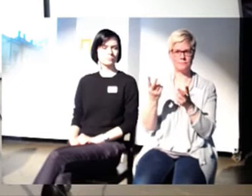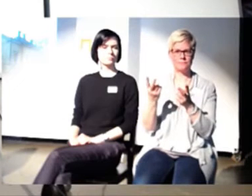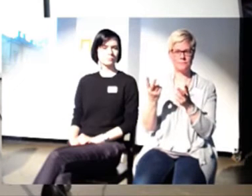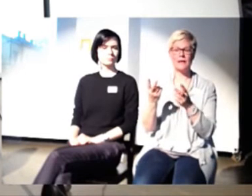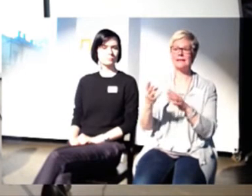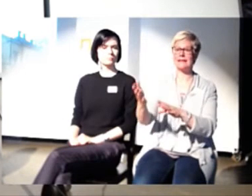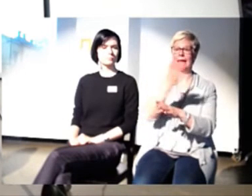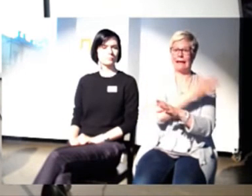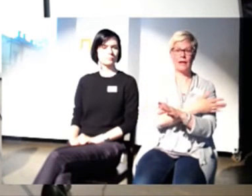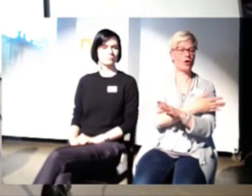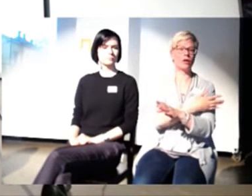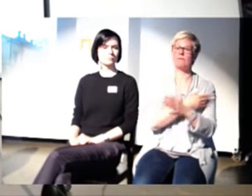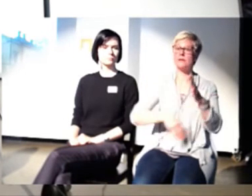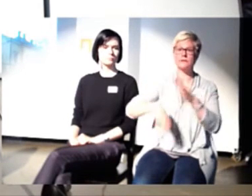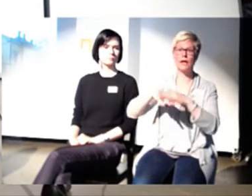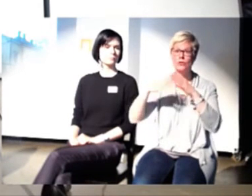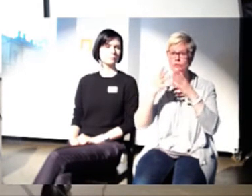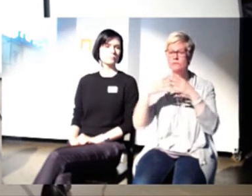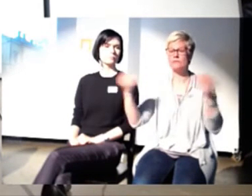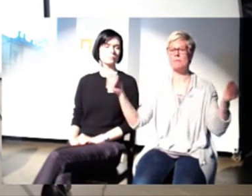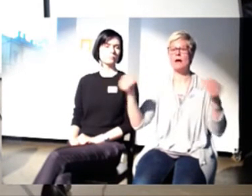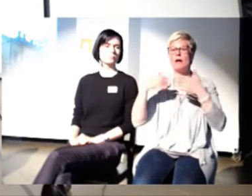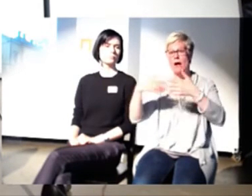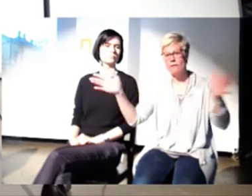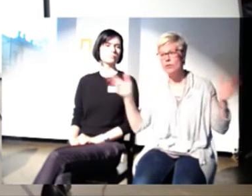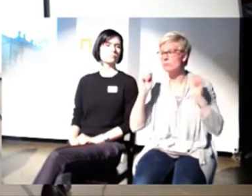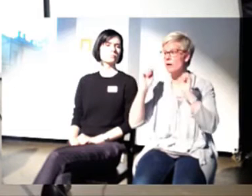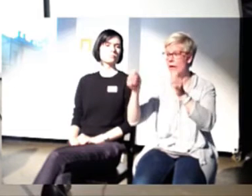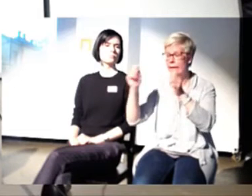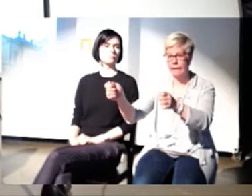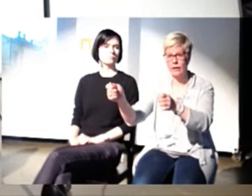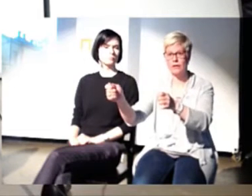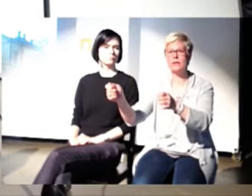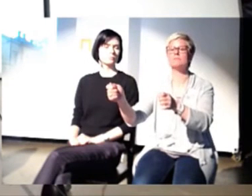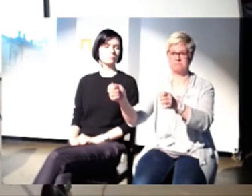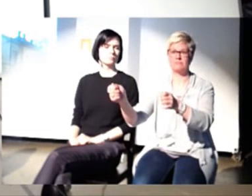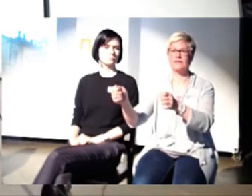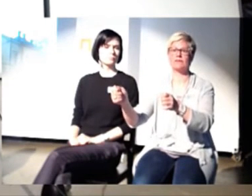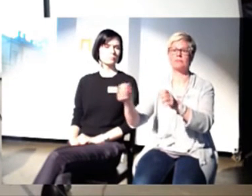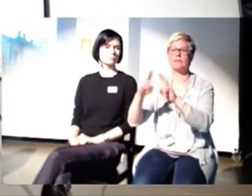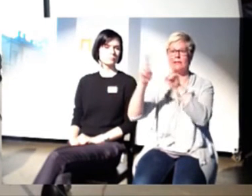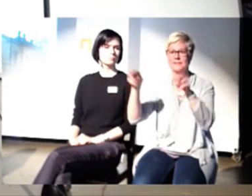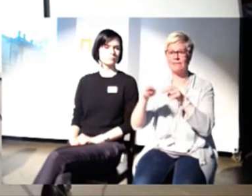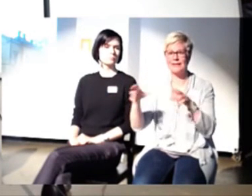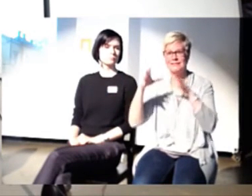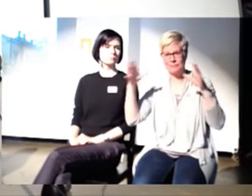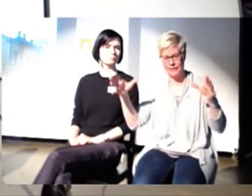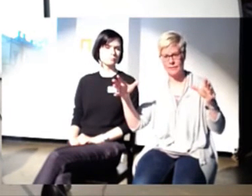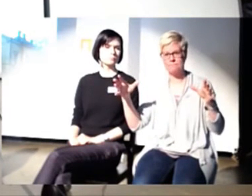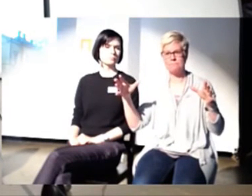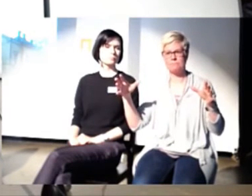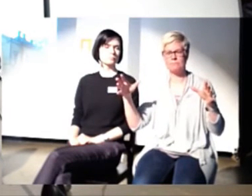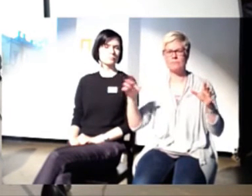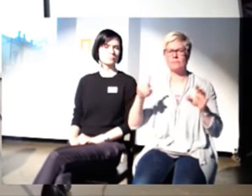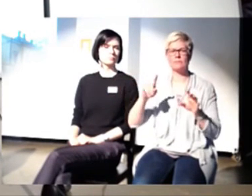sitä ennen oli täysin vapaat avoimet hakemukset, jolloin oli huomattavasti kansainvälisempi, että meillä on käynyt yli